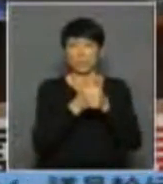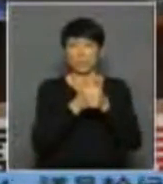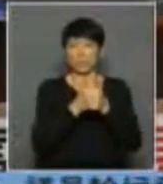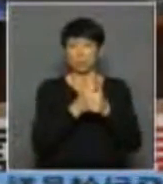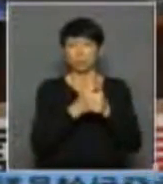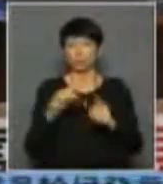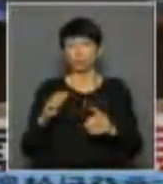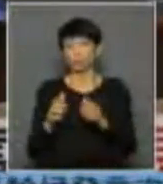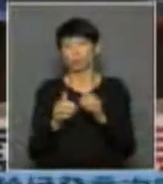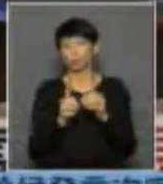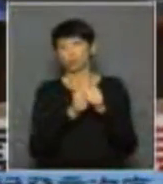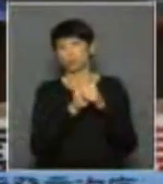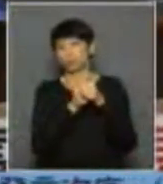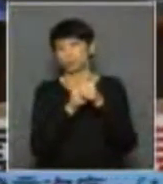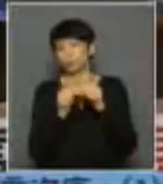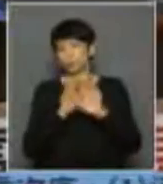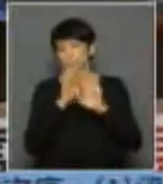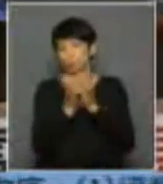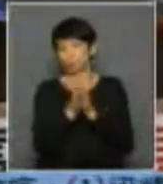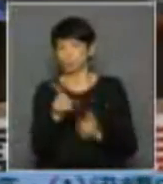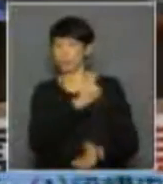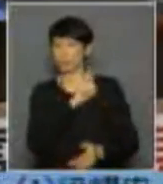有個人意見。